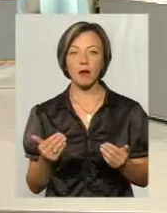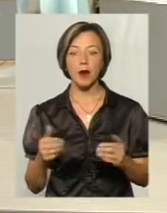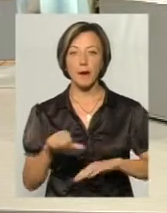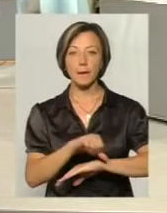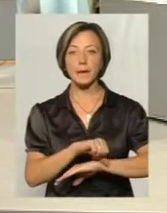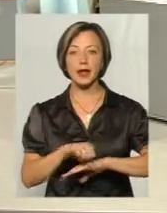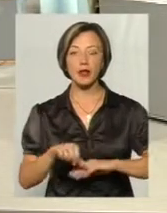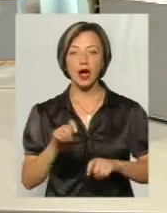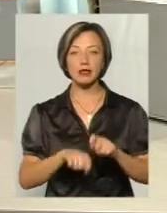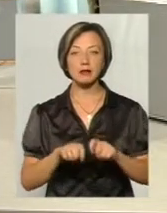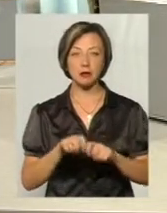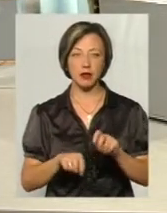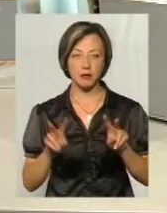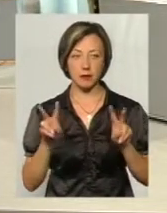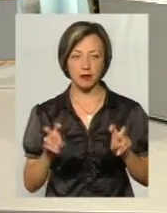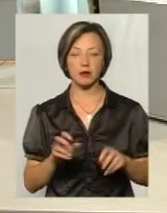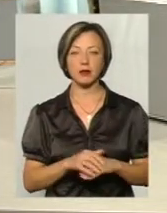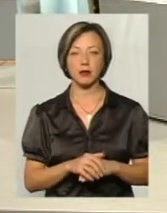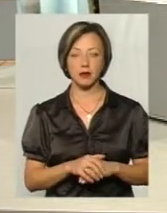експерименту. Тобто так,